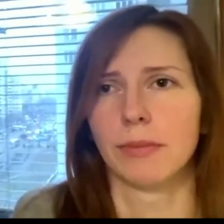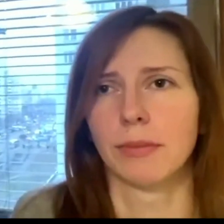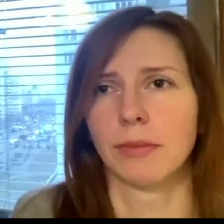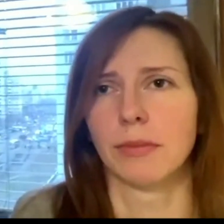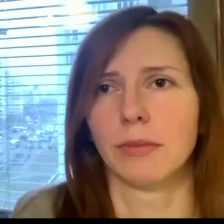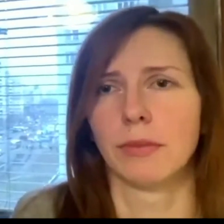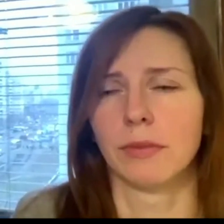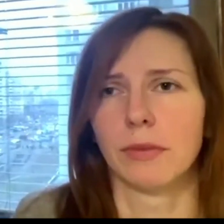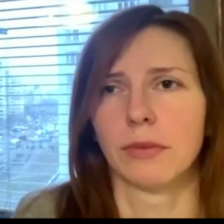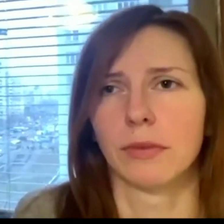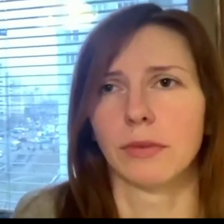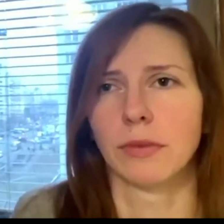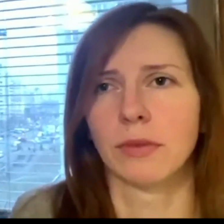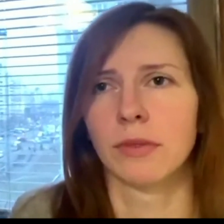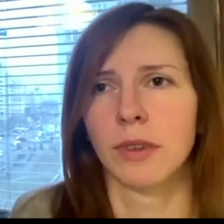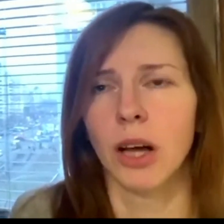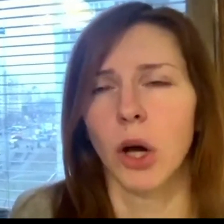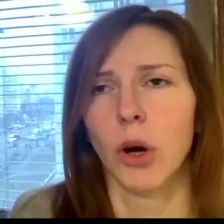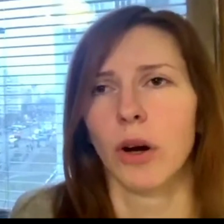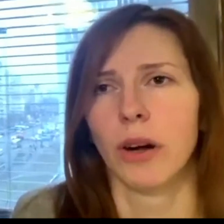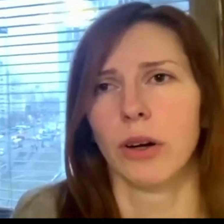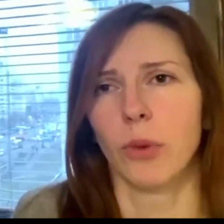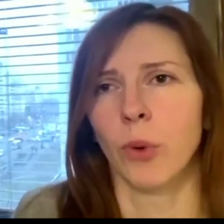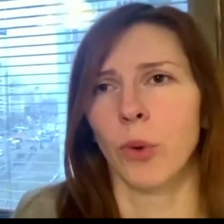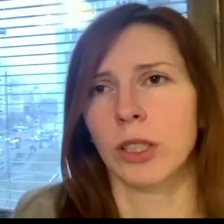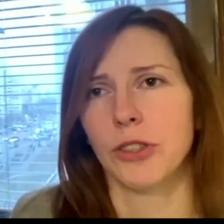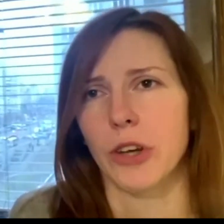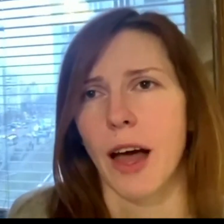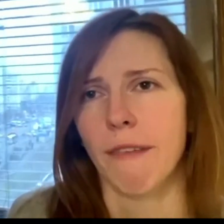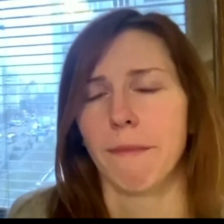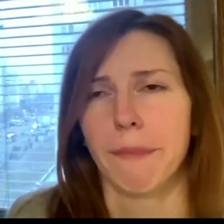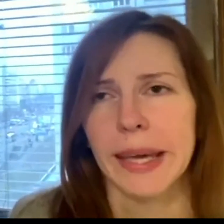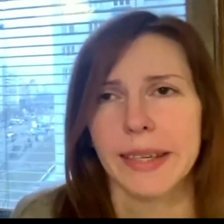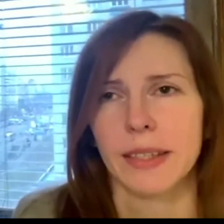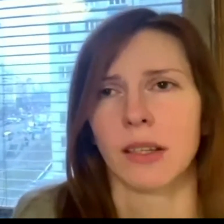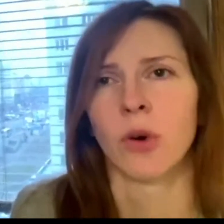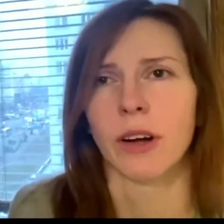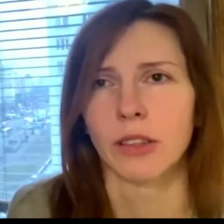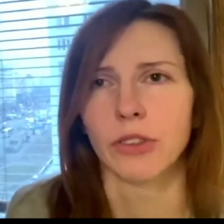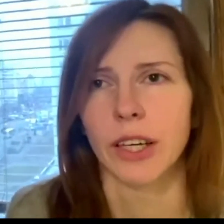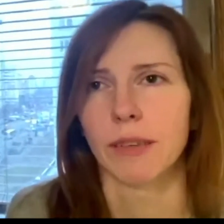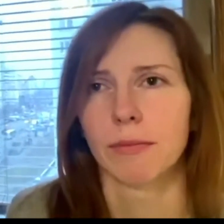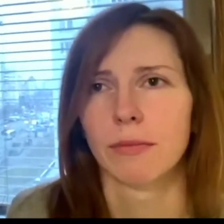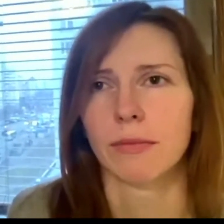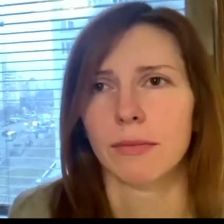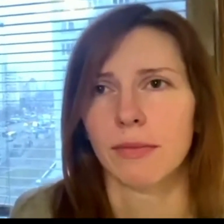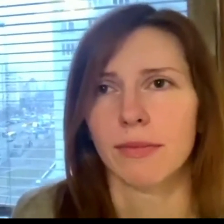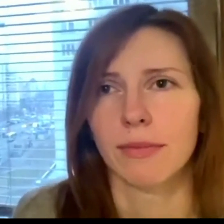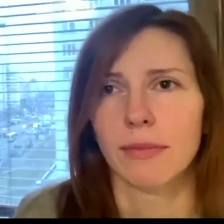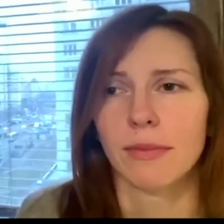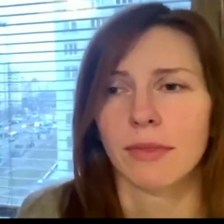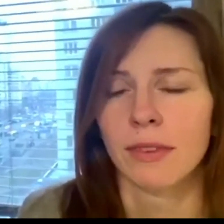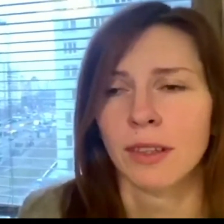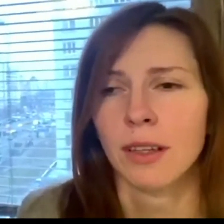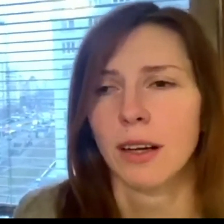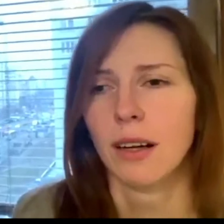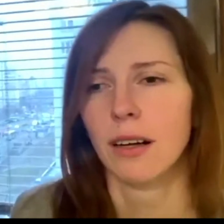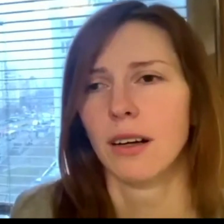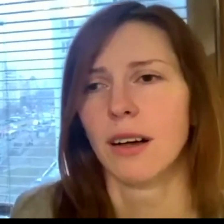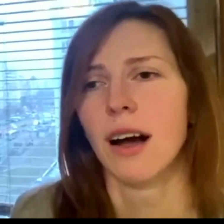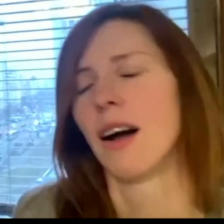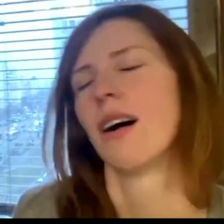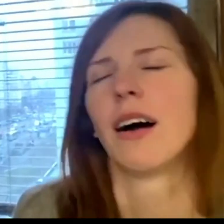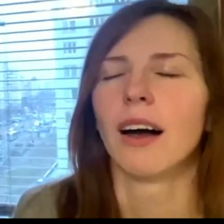Мы хотим, чтобы в нашей стране был мир. We want to have peace in our country. Я не хочу прятаться в